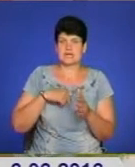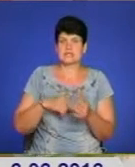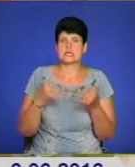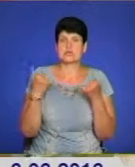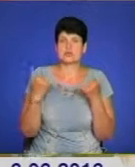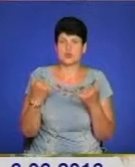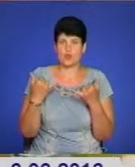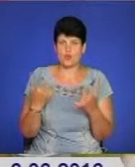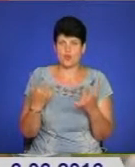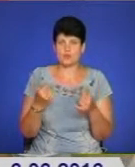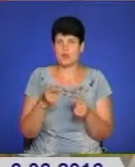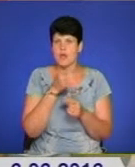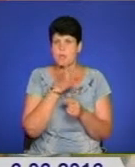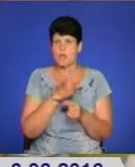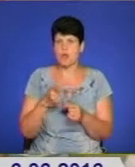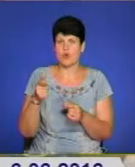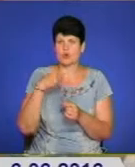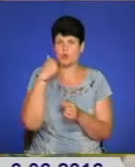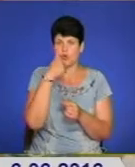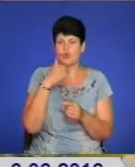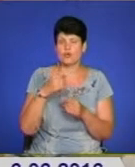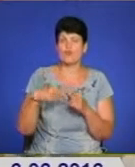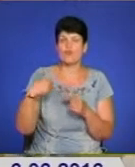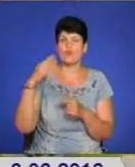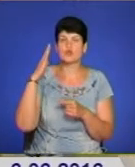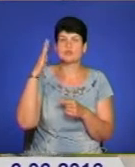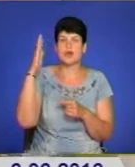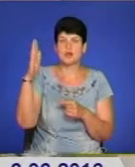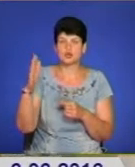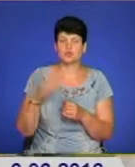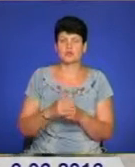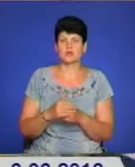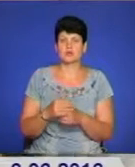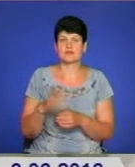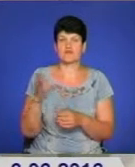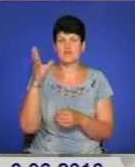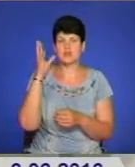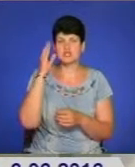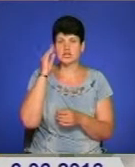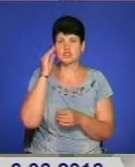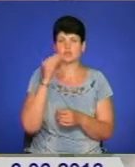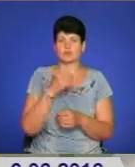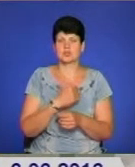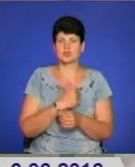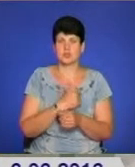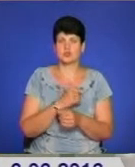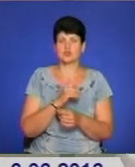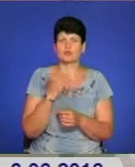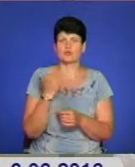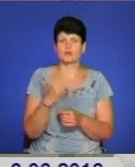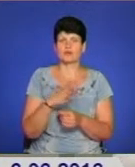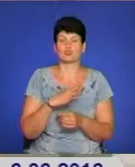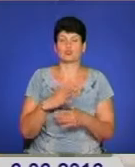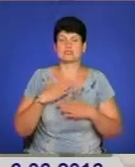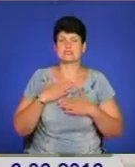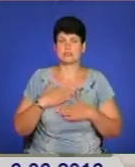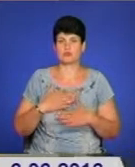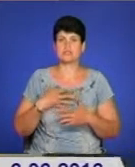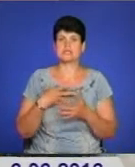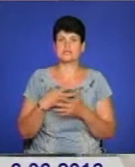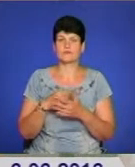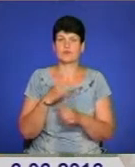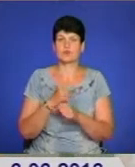а й протягом року, і в подальшому. І тому бажаю, щоб ви були задоволені своєю роботою